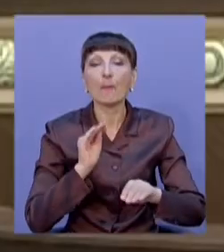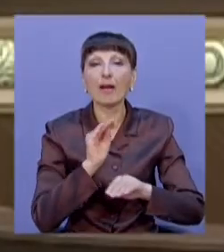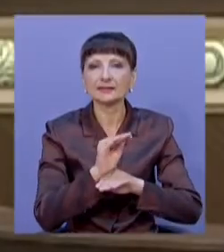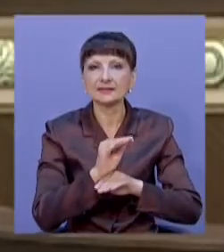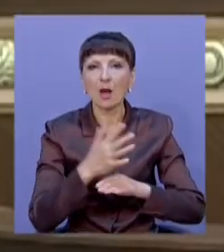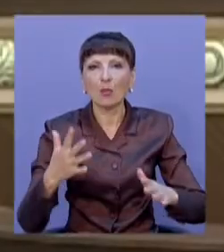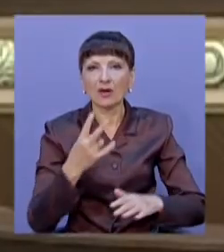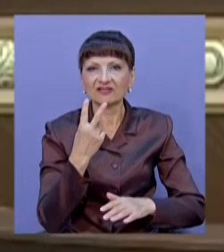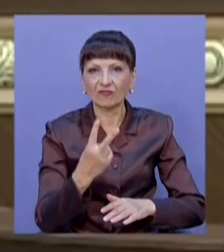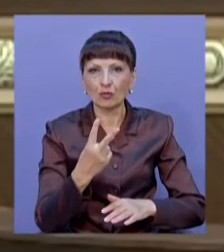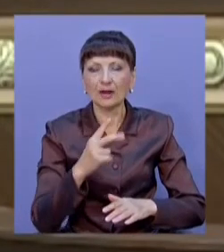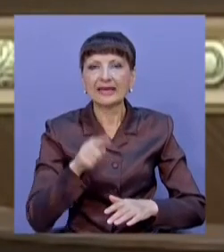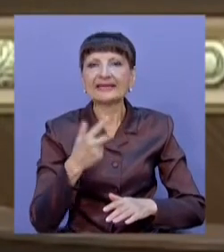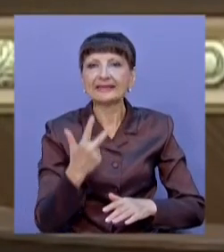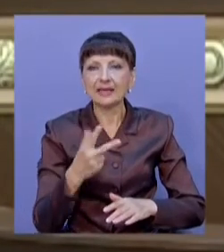более